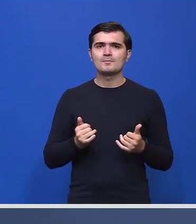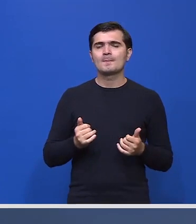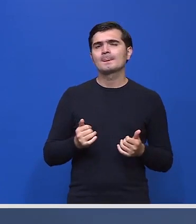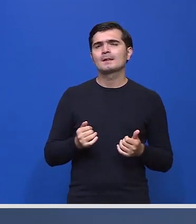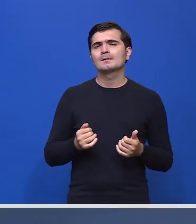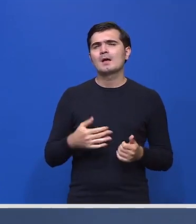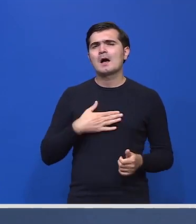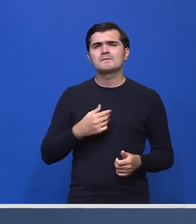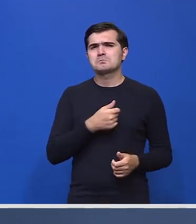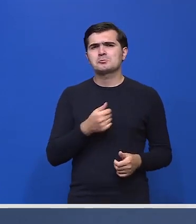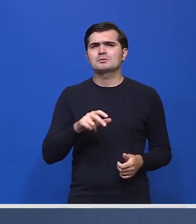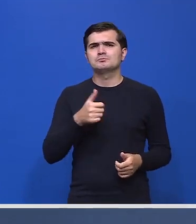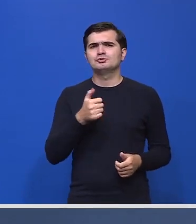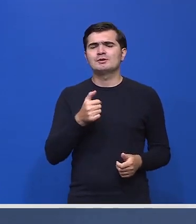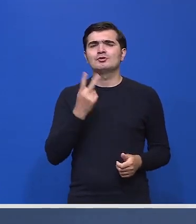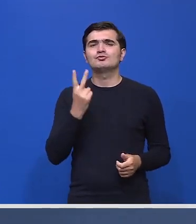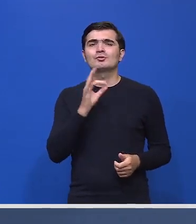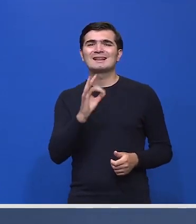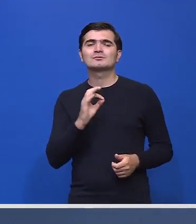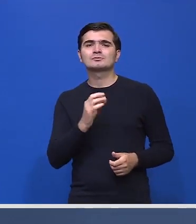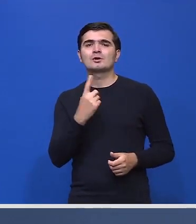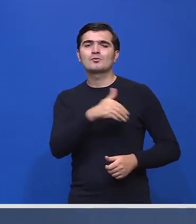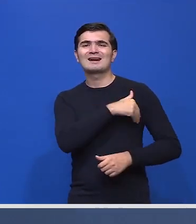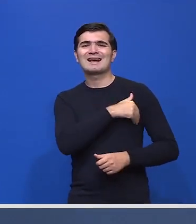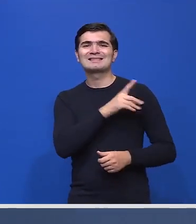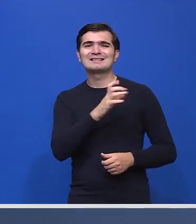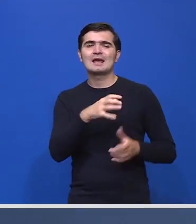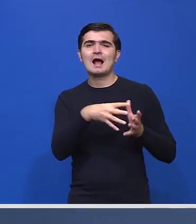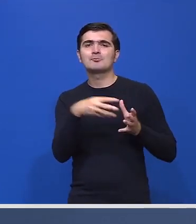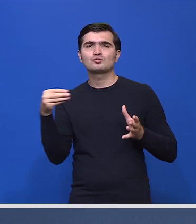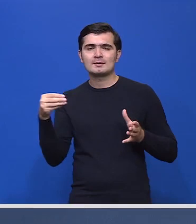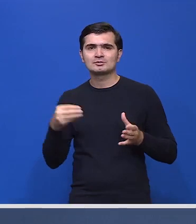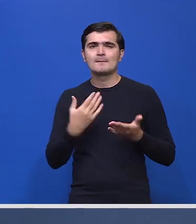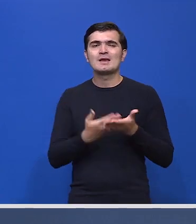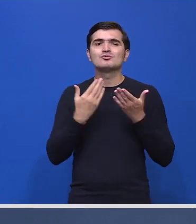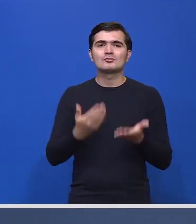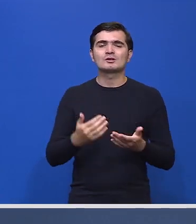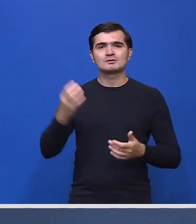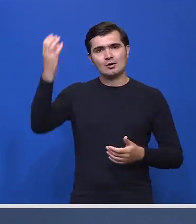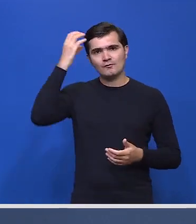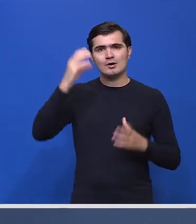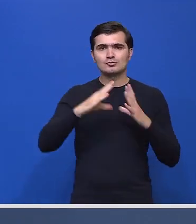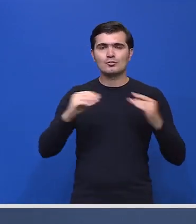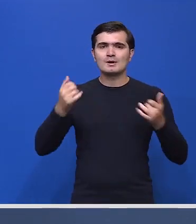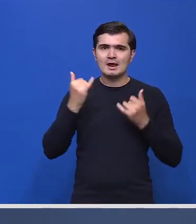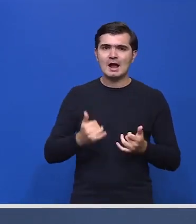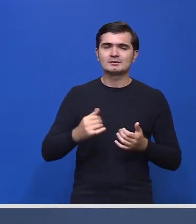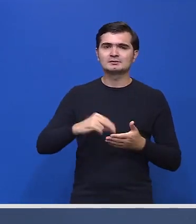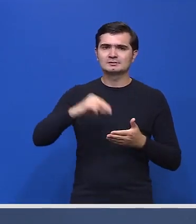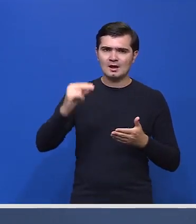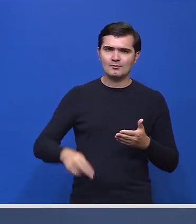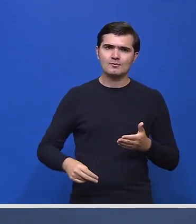avem doar 62% gradul de absorție. Guvernul României a aprobat astăzi, cum